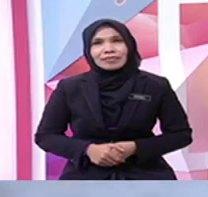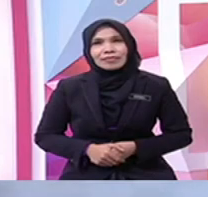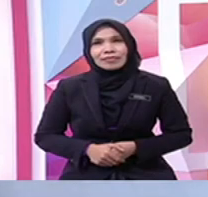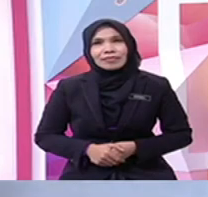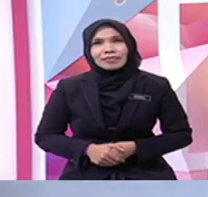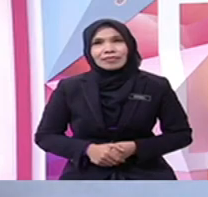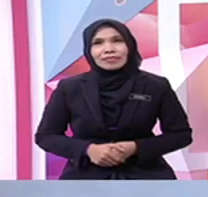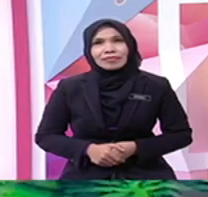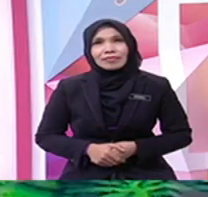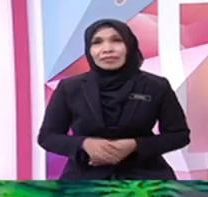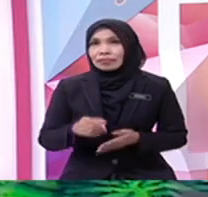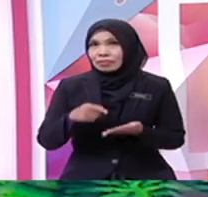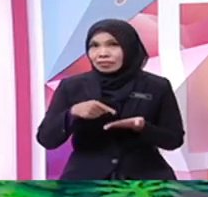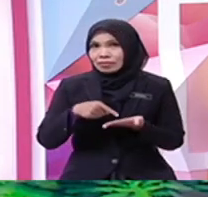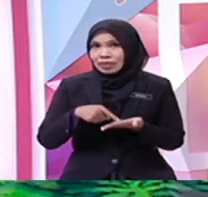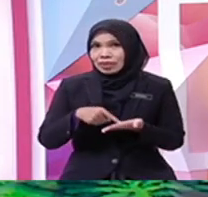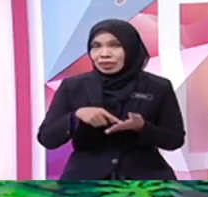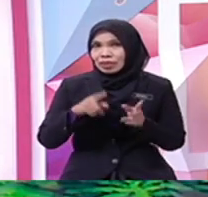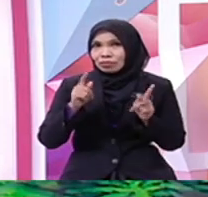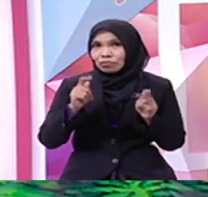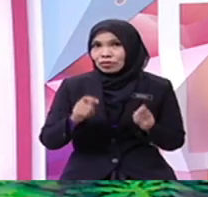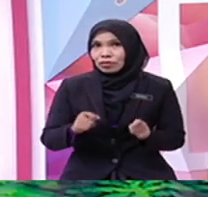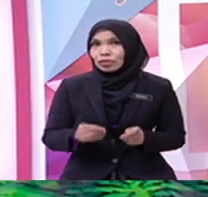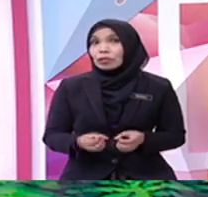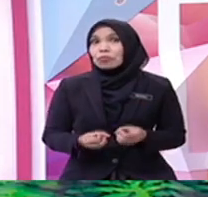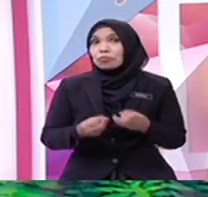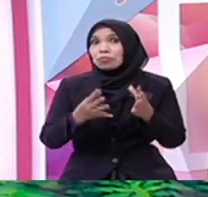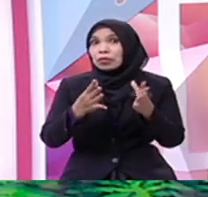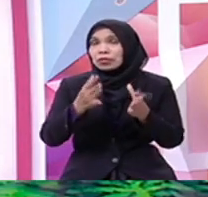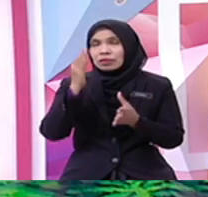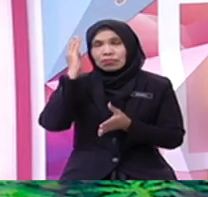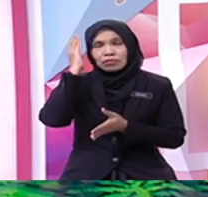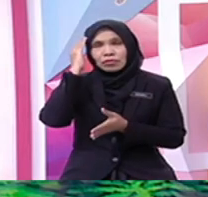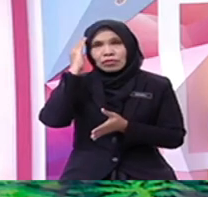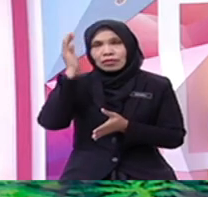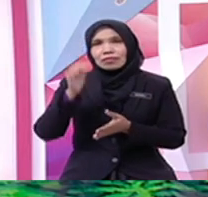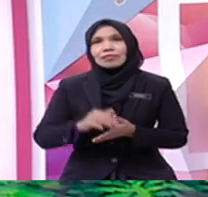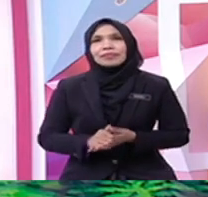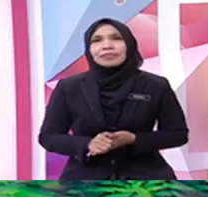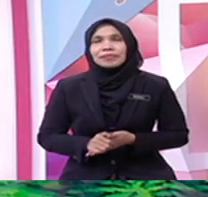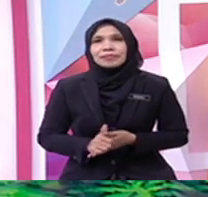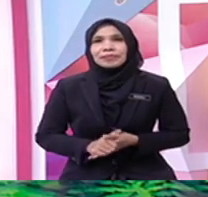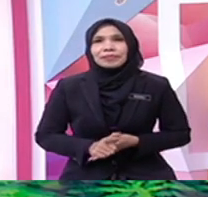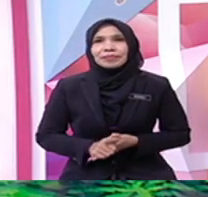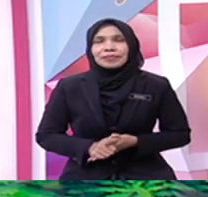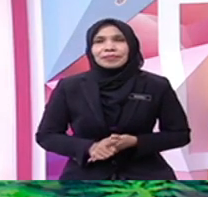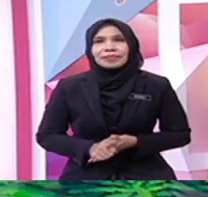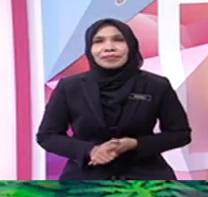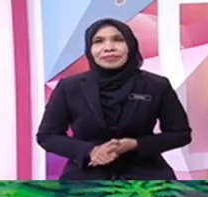Woi mesin razia daripada profesi enggak suruh cepat kita